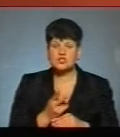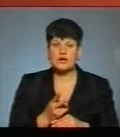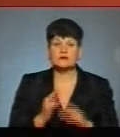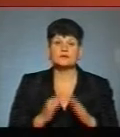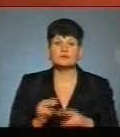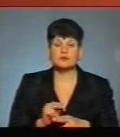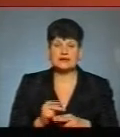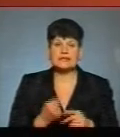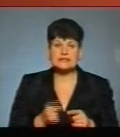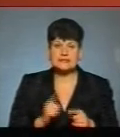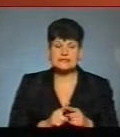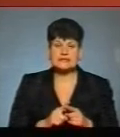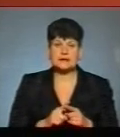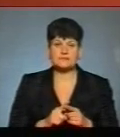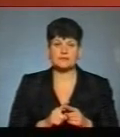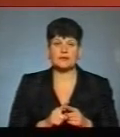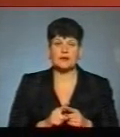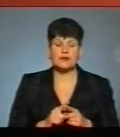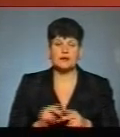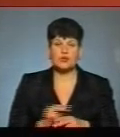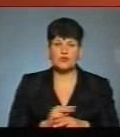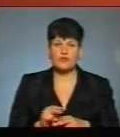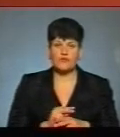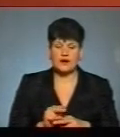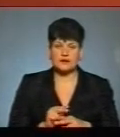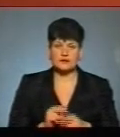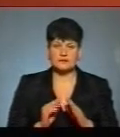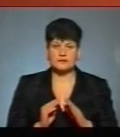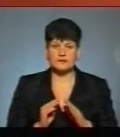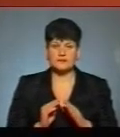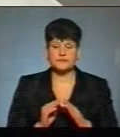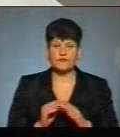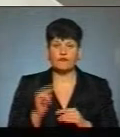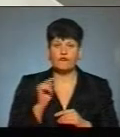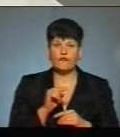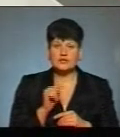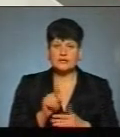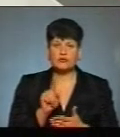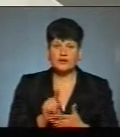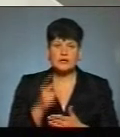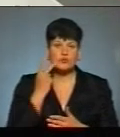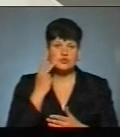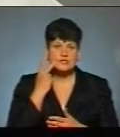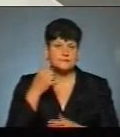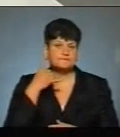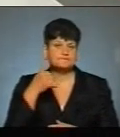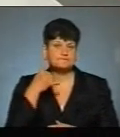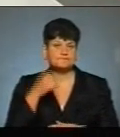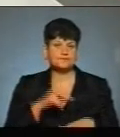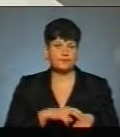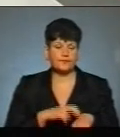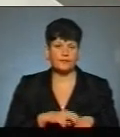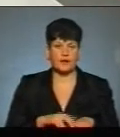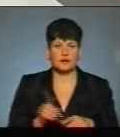лікування? Це є симптоматична терапія, симптоматичне лікування. Тобто вони мусять постійно контактувати зі своїм сімейним лікарем,